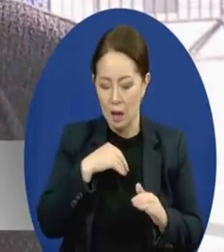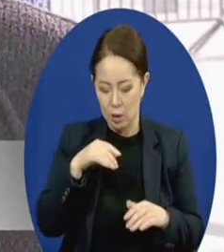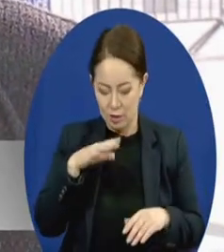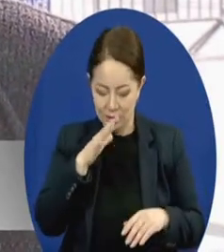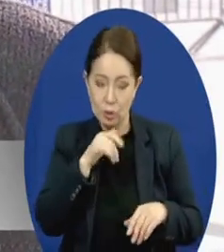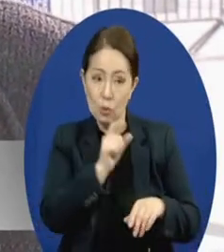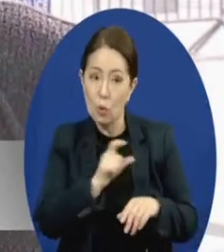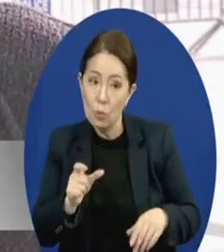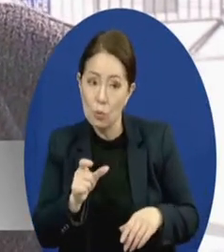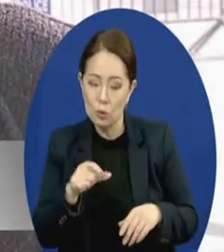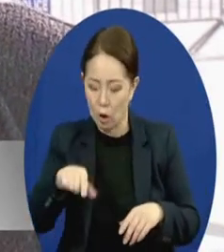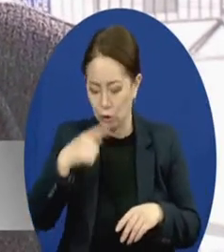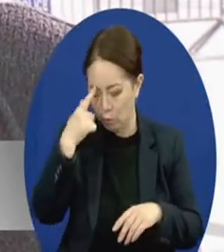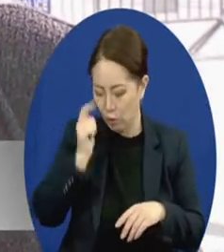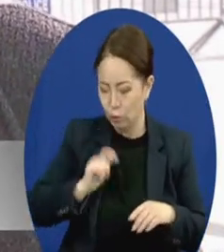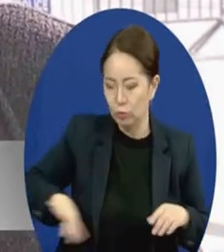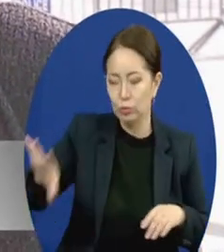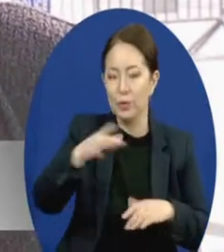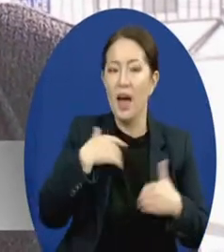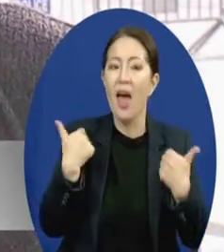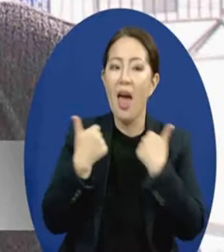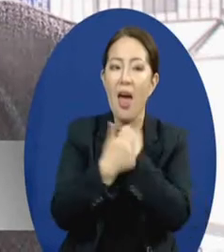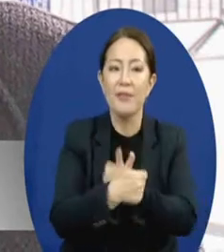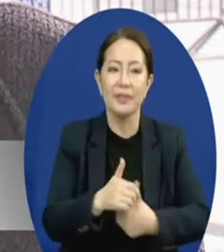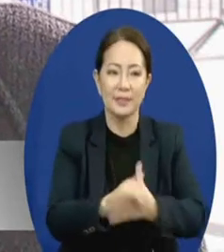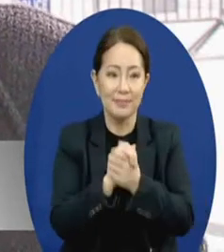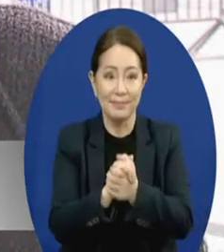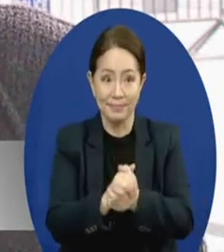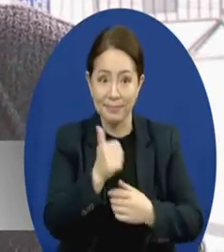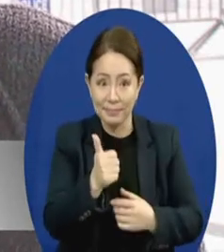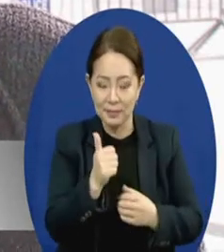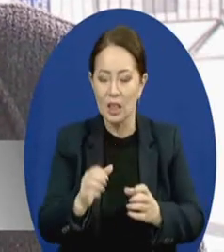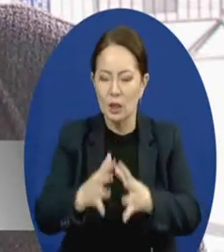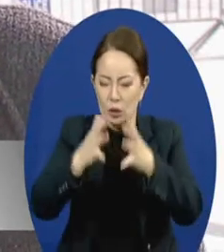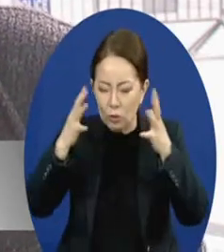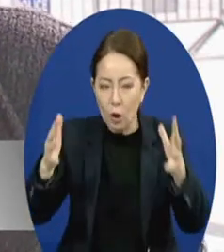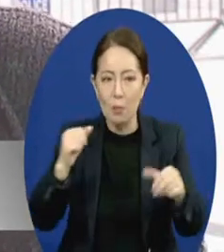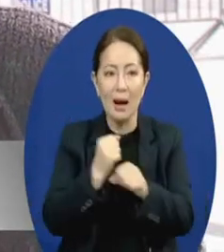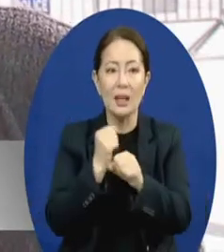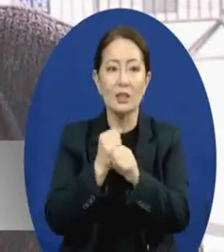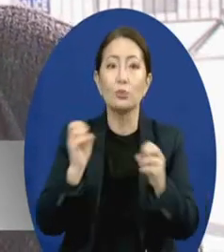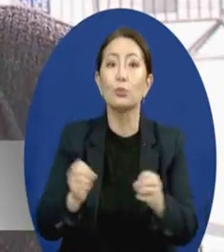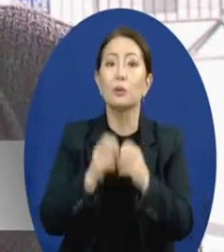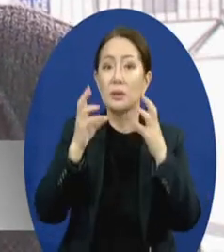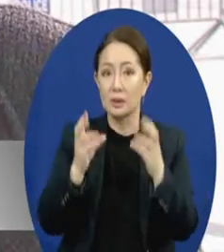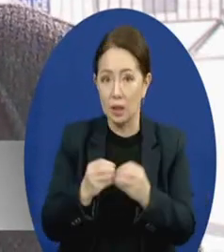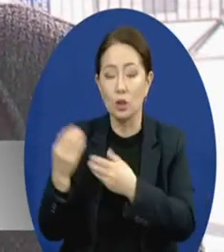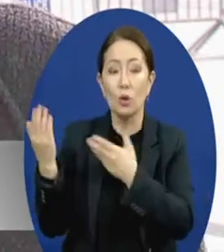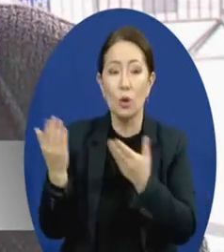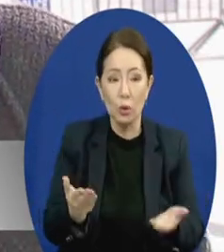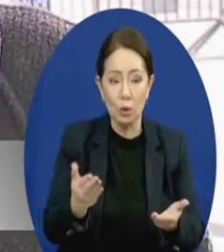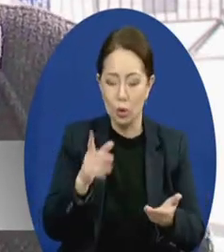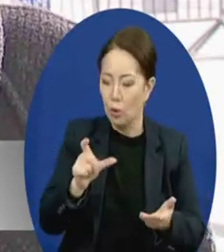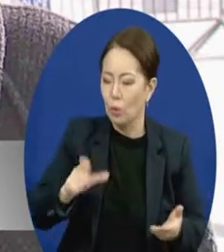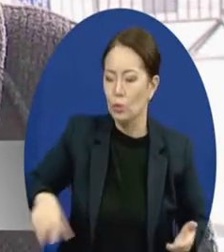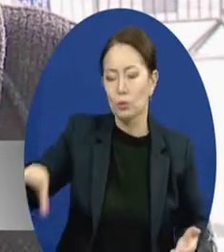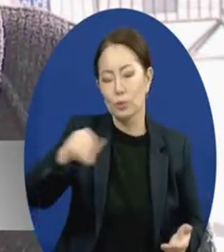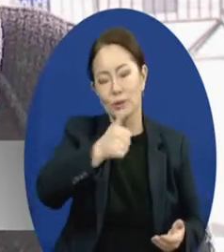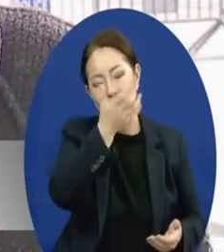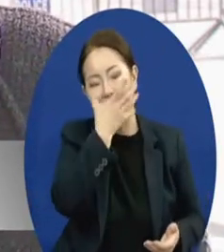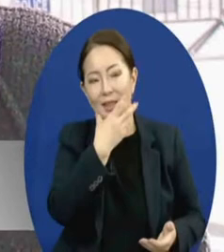монголчууд эвэн хичээгээрээ их үйлсийг бүтээгээрээ өр хүүхдээ сайн сайхан хүмүүс